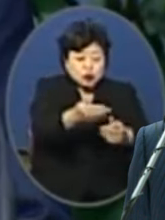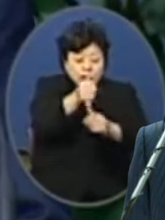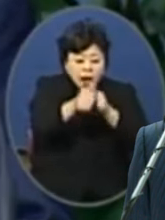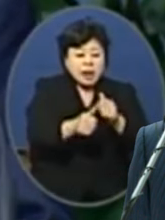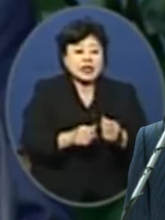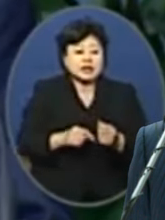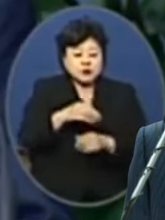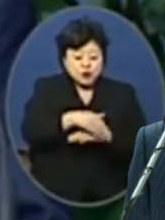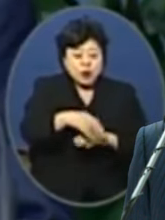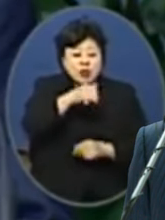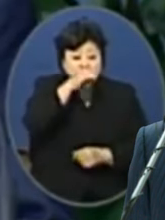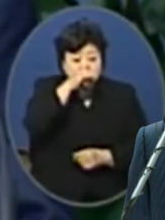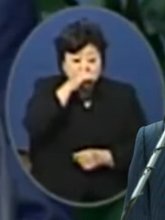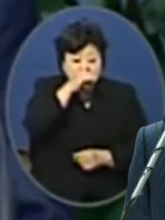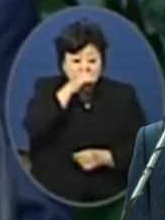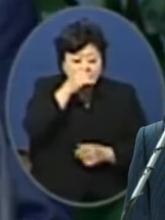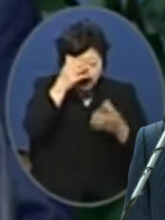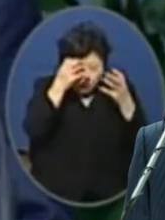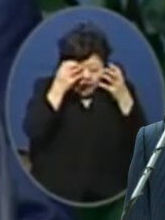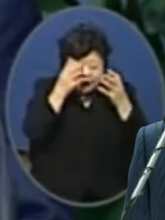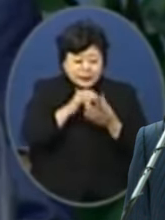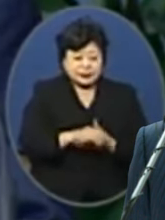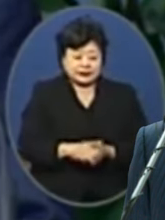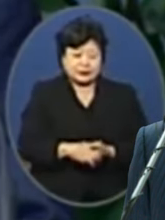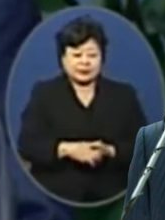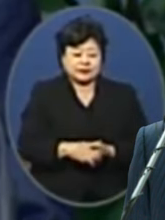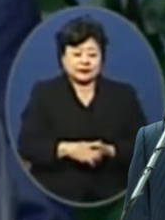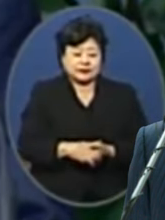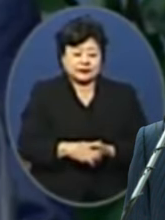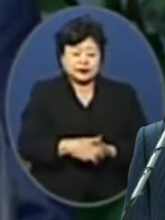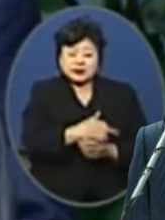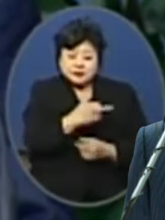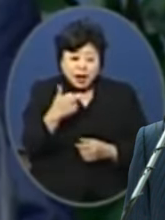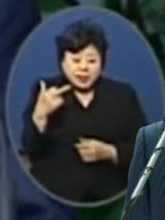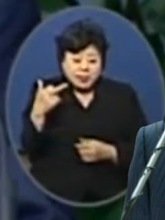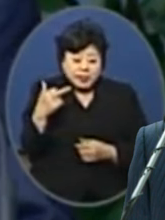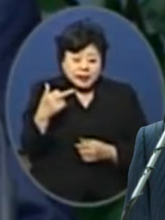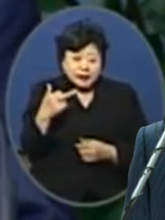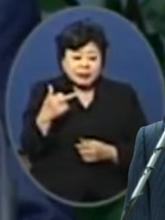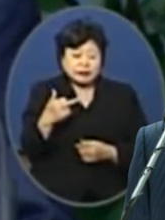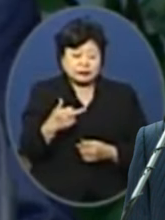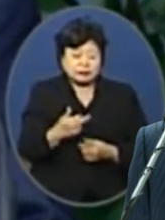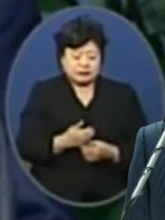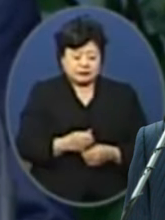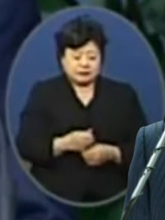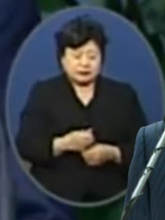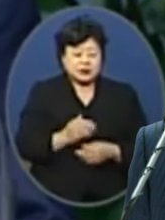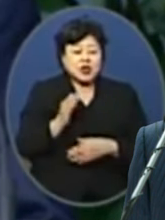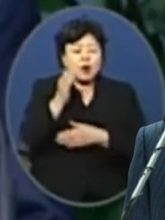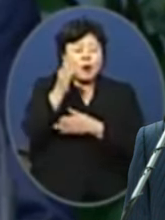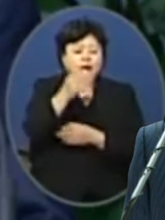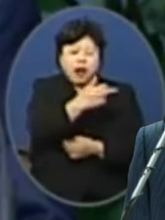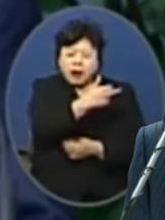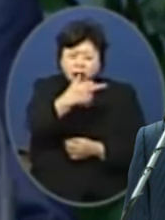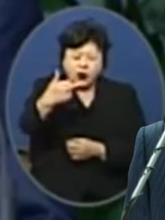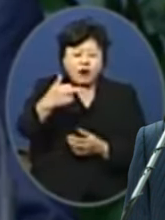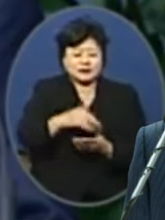섭리하시는 것입니다 아멘 고난이 크면 큰만큼 영광